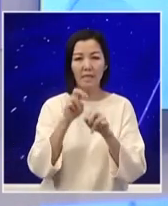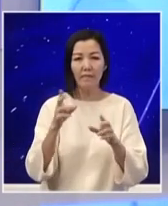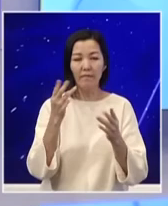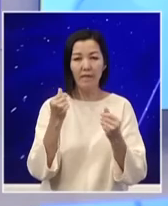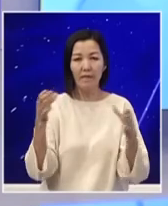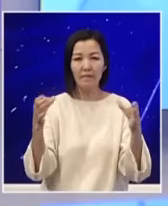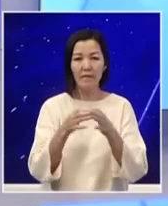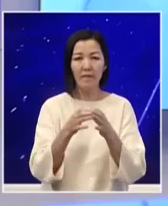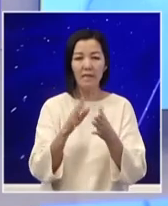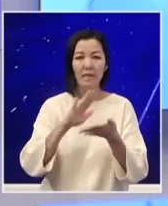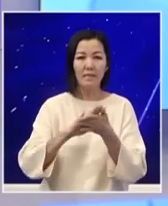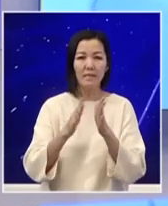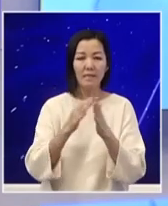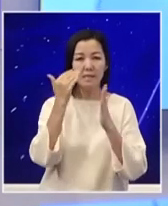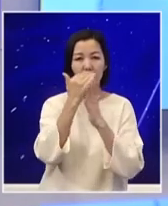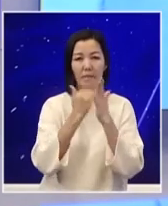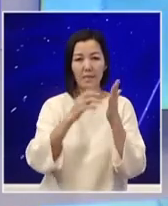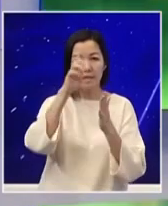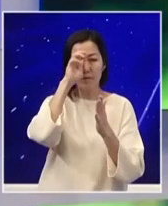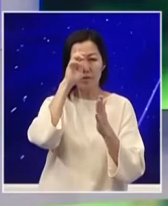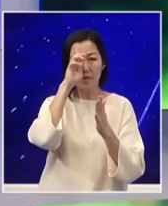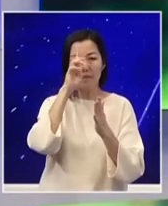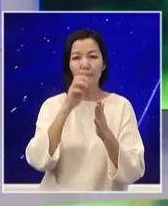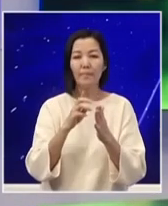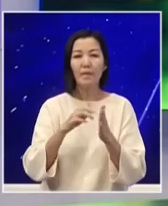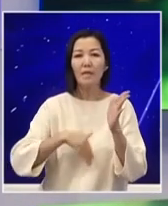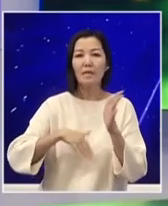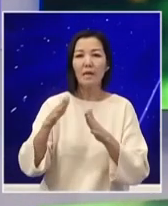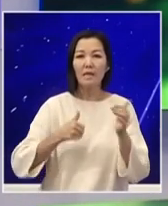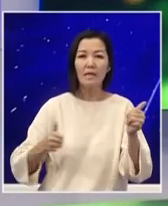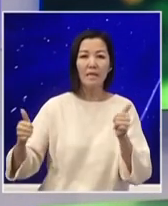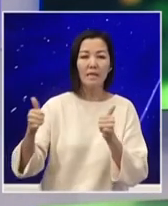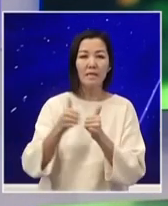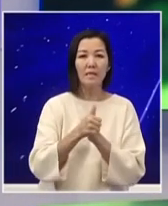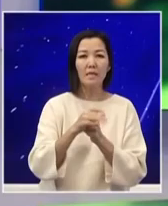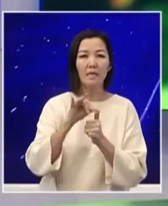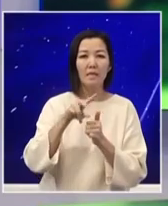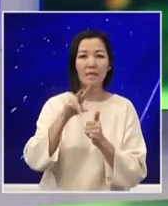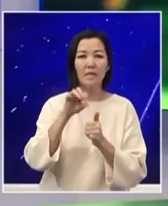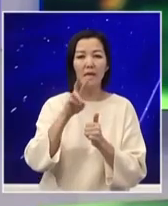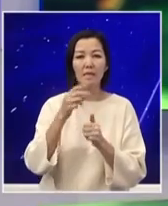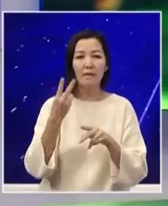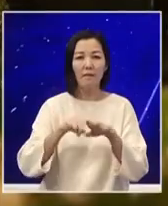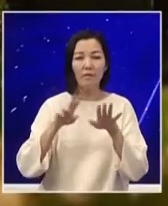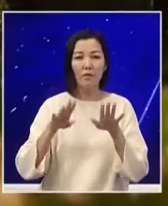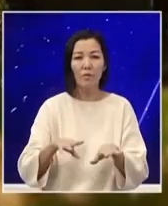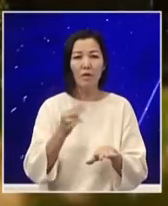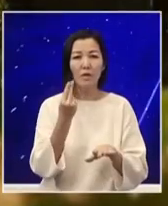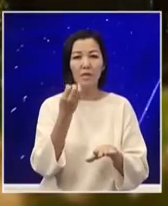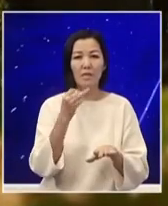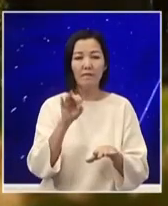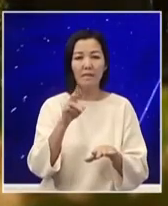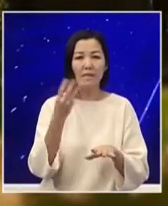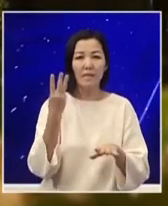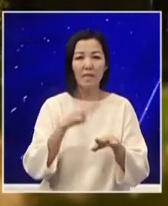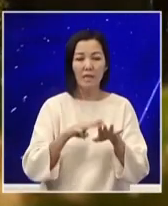финансовая организация огласила список государств. Так, лидерство в рейтинге у Исландии. На втором месте Швейцария,